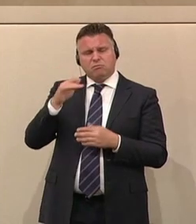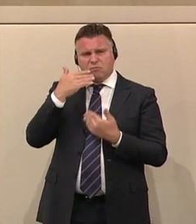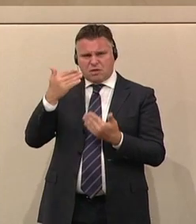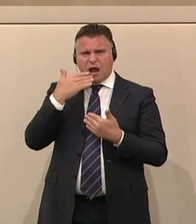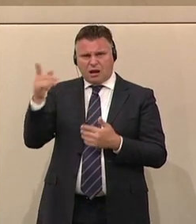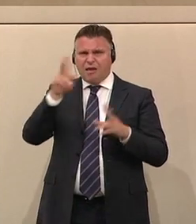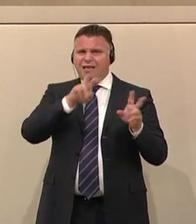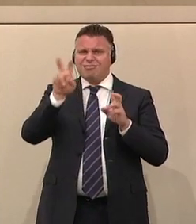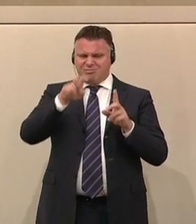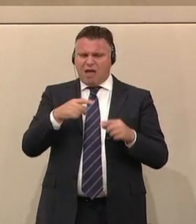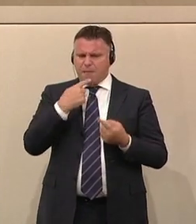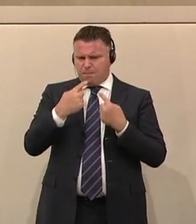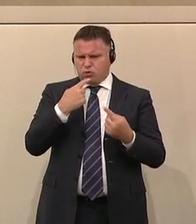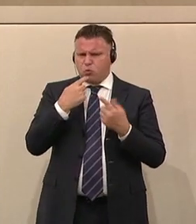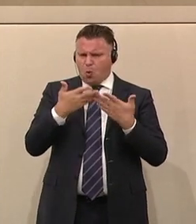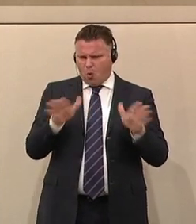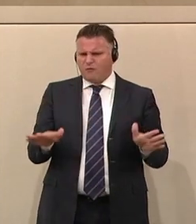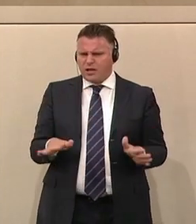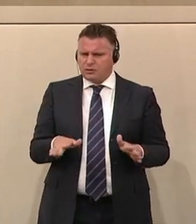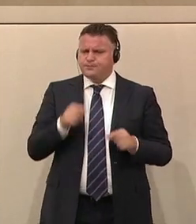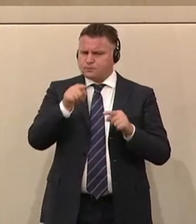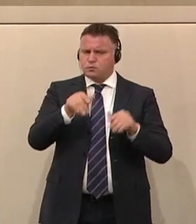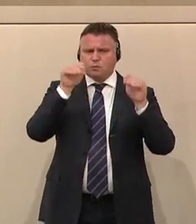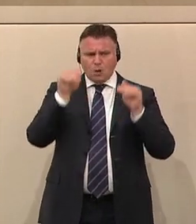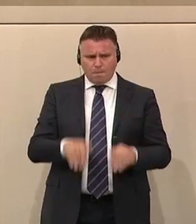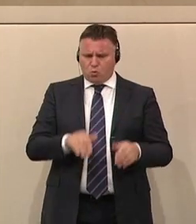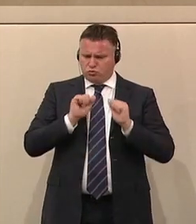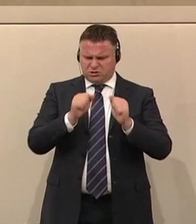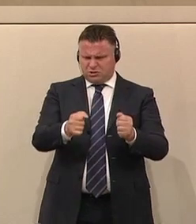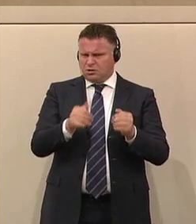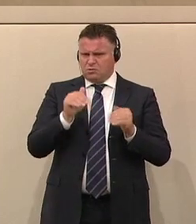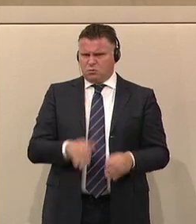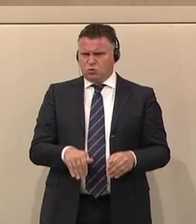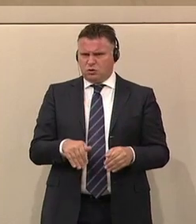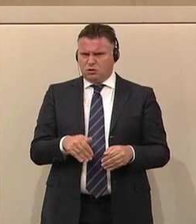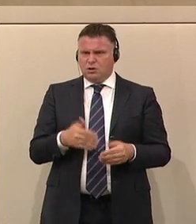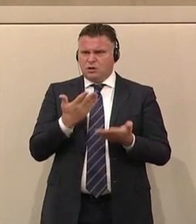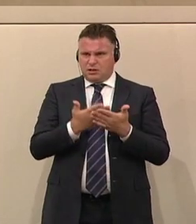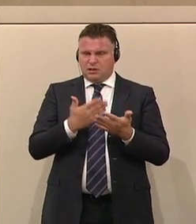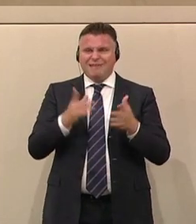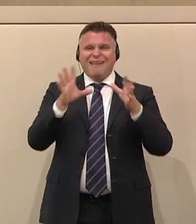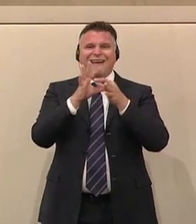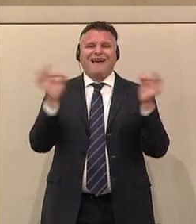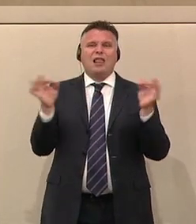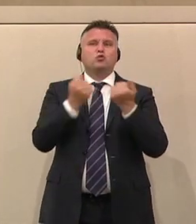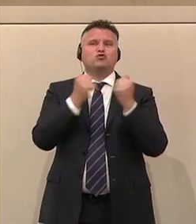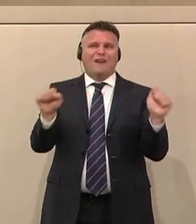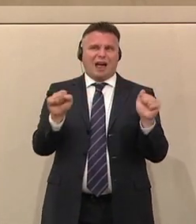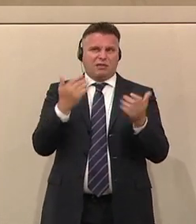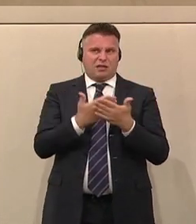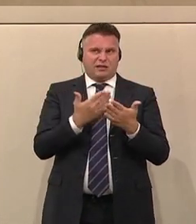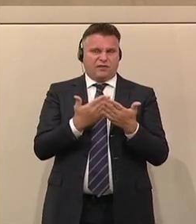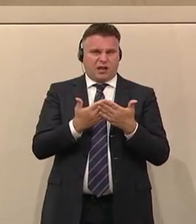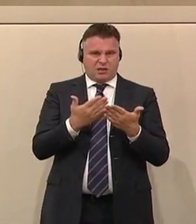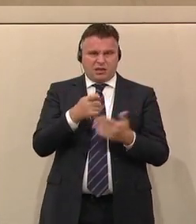auch aufgegriffen hat und gesagt hat, auch hier muss etwas passieren, denn es kann auch unter dem Deckmantel der Religionsfreiheit nicht